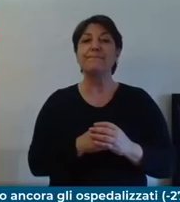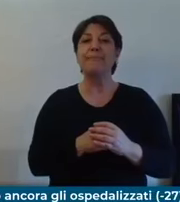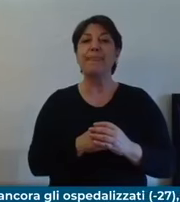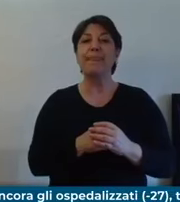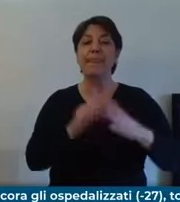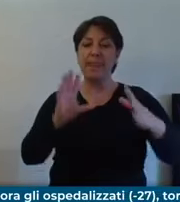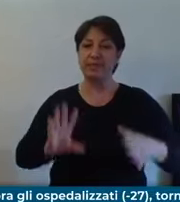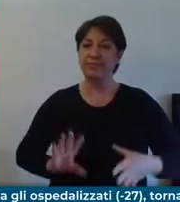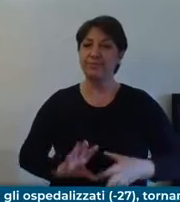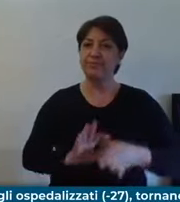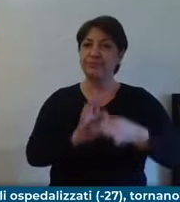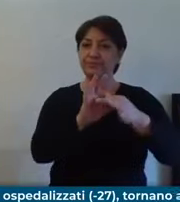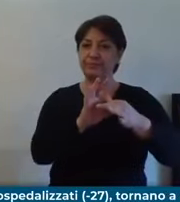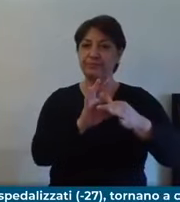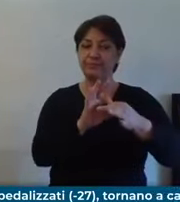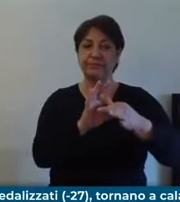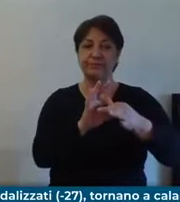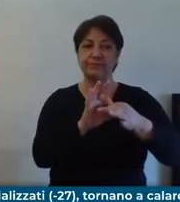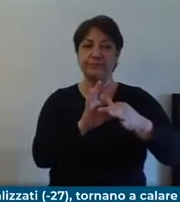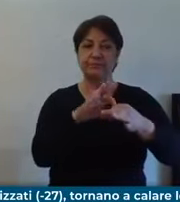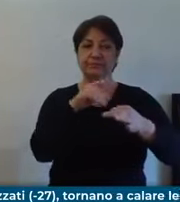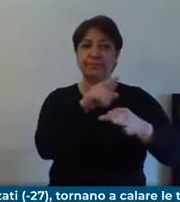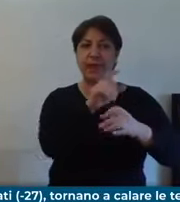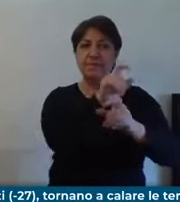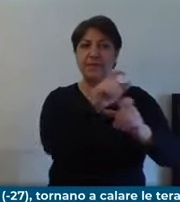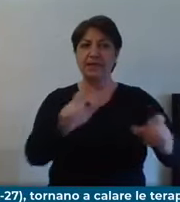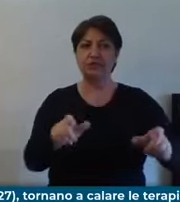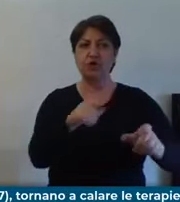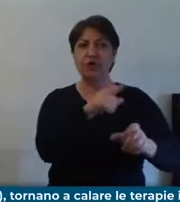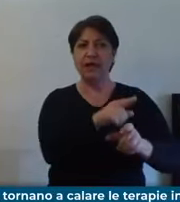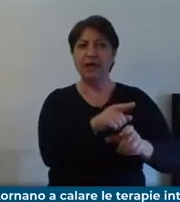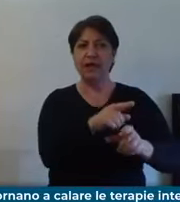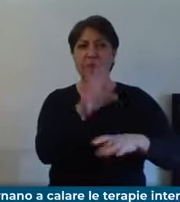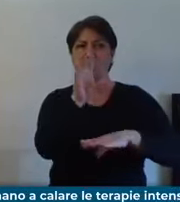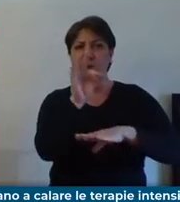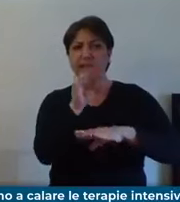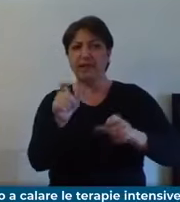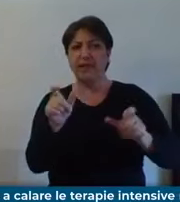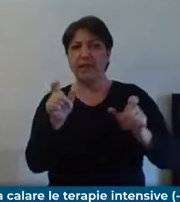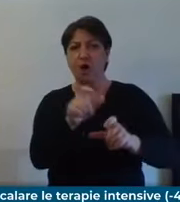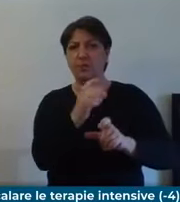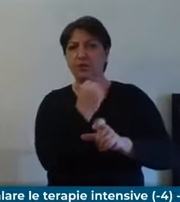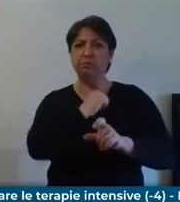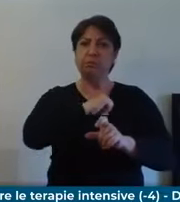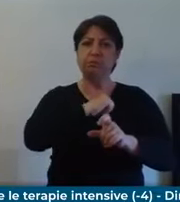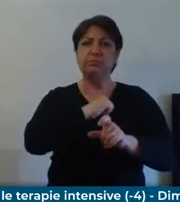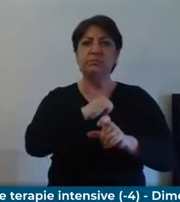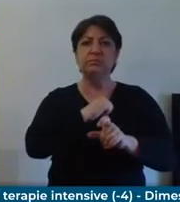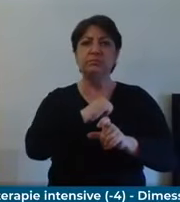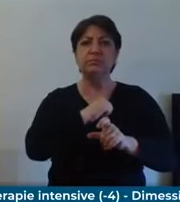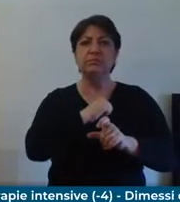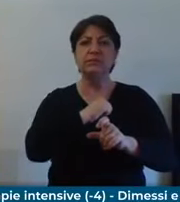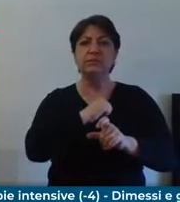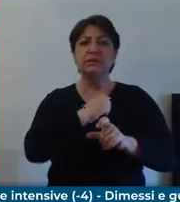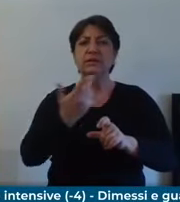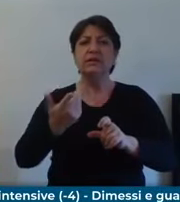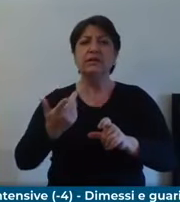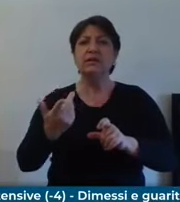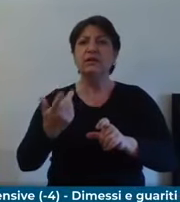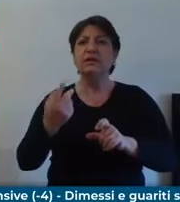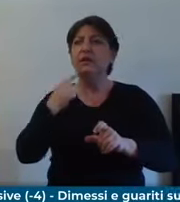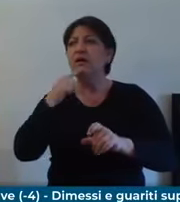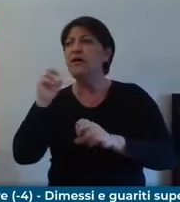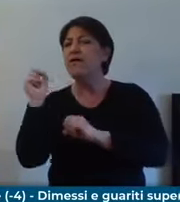che violano la quarantena, volevo chiederle sì. come avete ricevuto queste segnalazioni e cosa intende per controllo